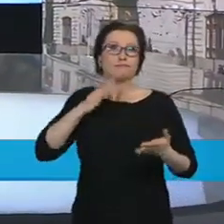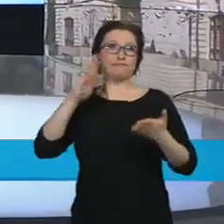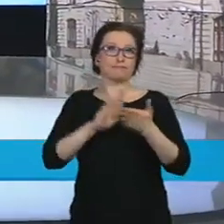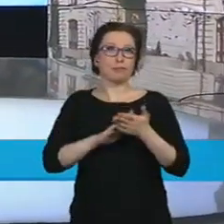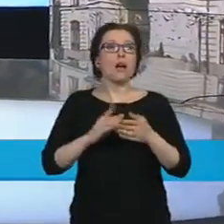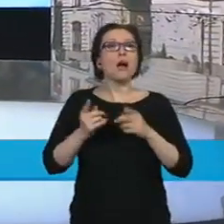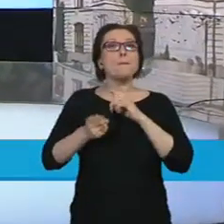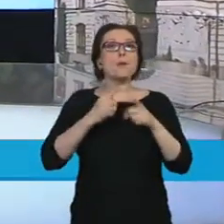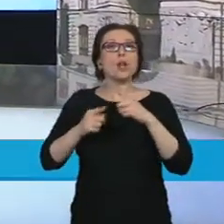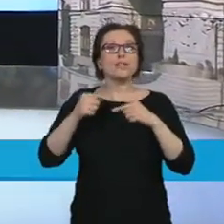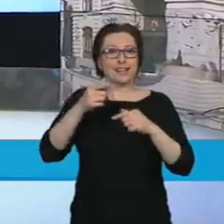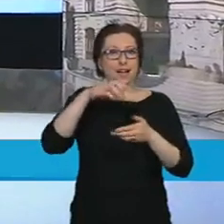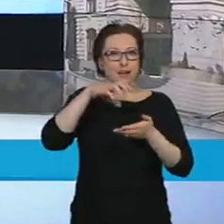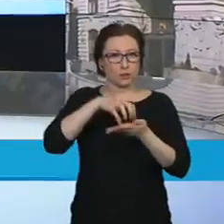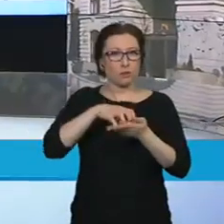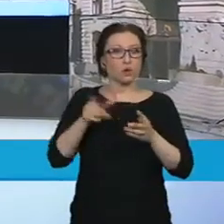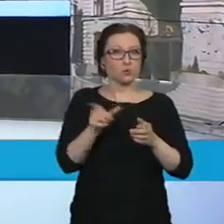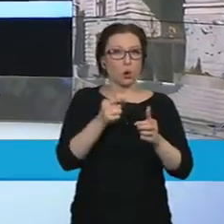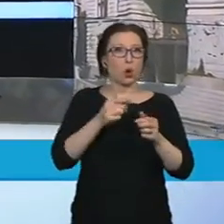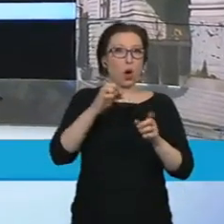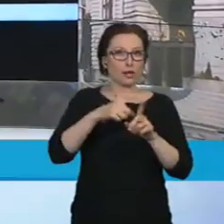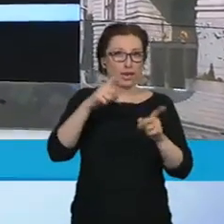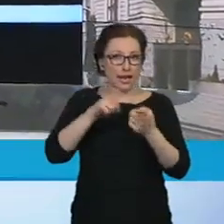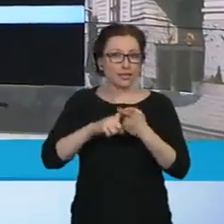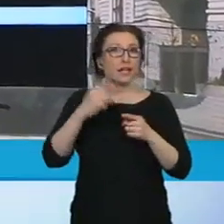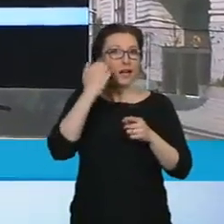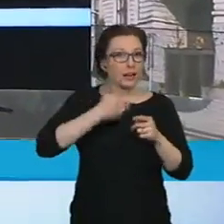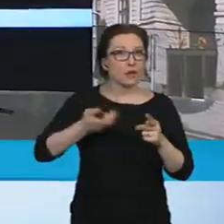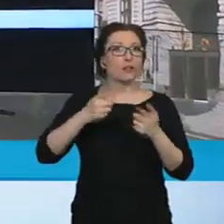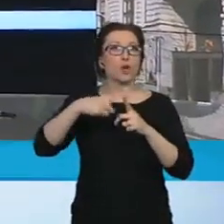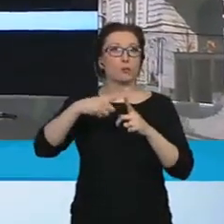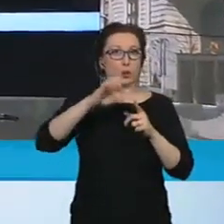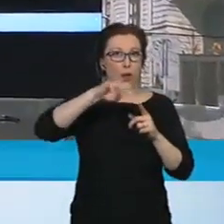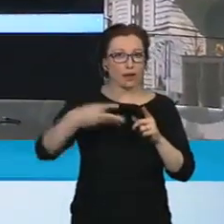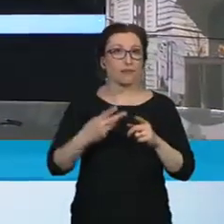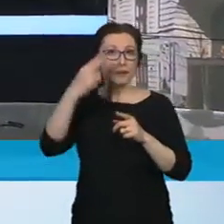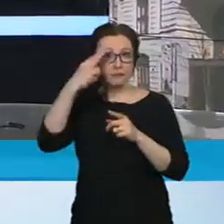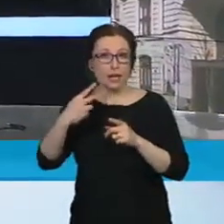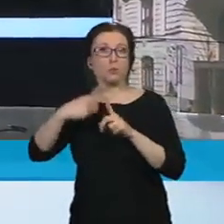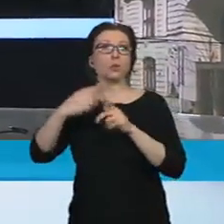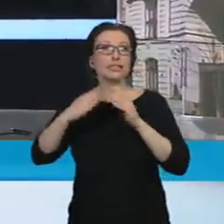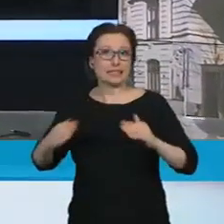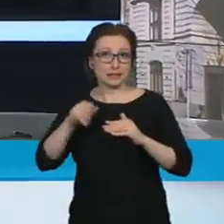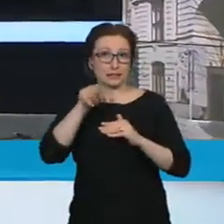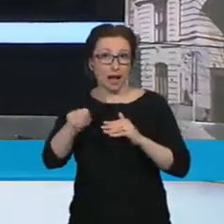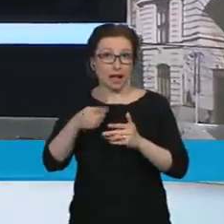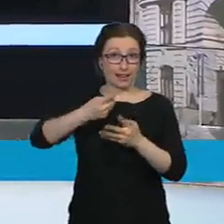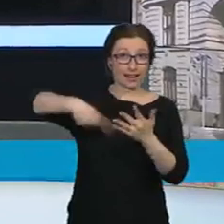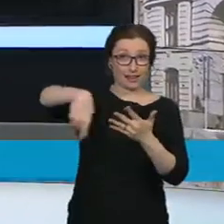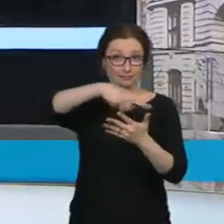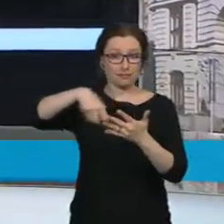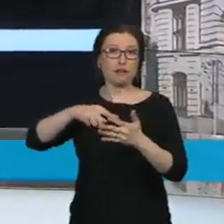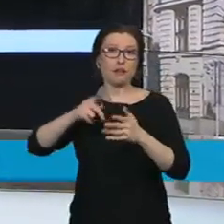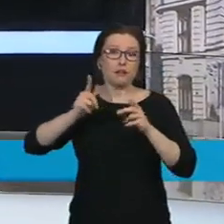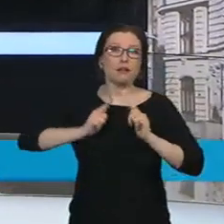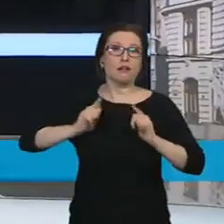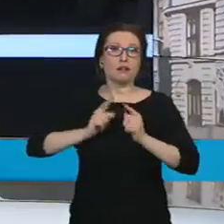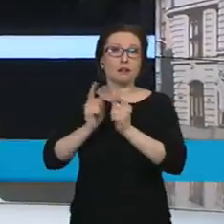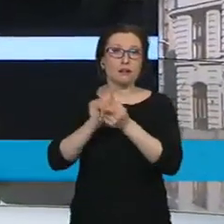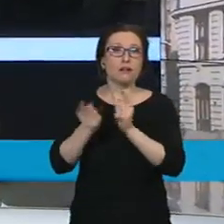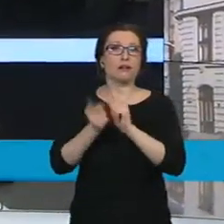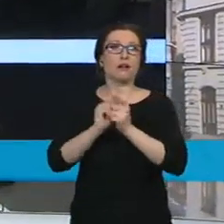pražským politikům uskupení Spolu, tedy ODS, KDU, ČSL a TOP 09, pražským Pirátům a Hnutí starostů a nezávislých, trvalo od komunálních